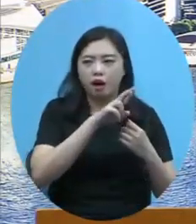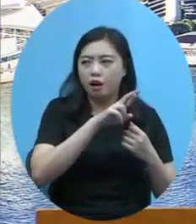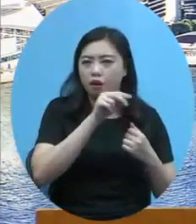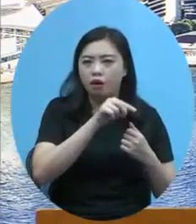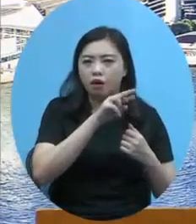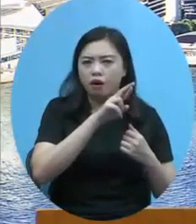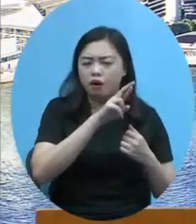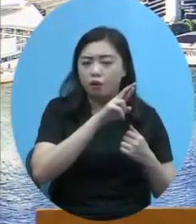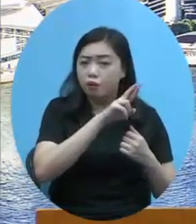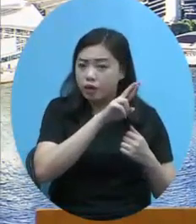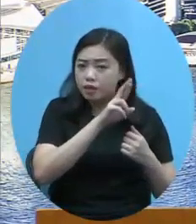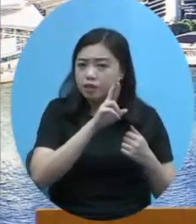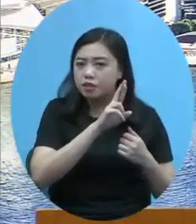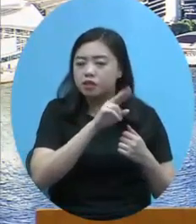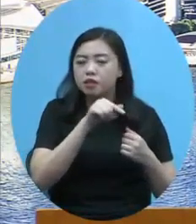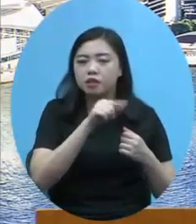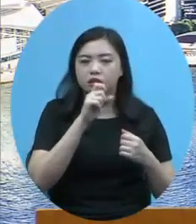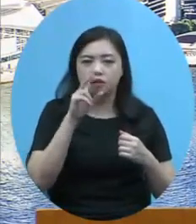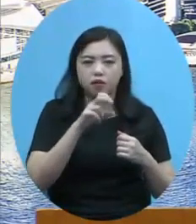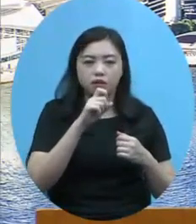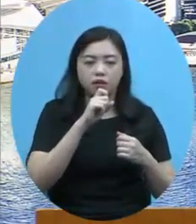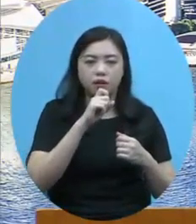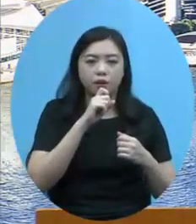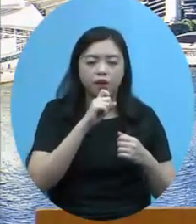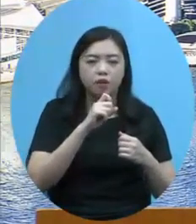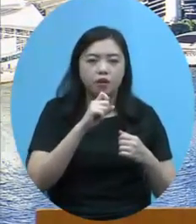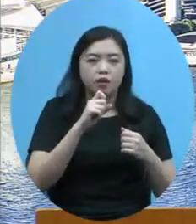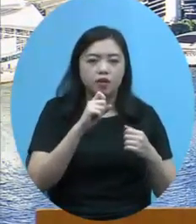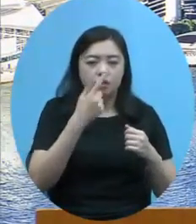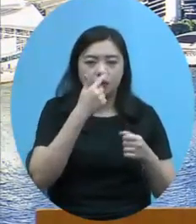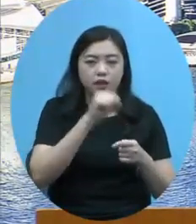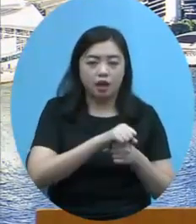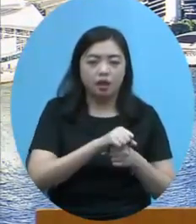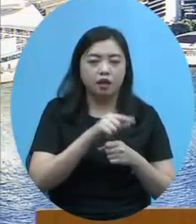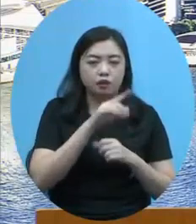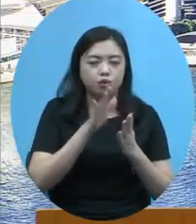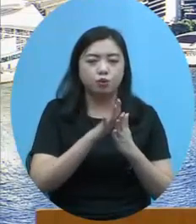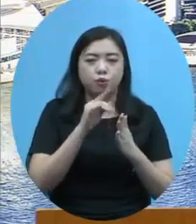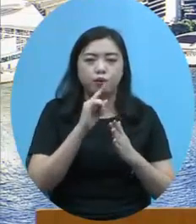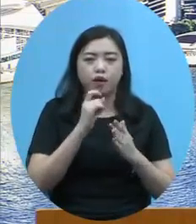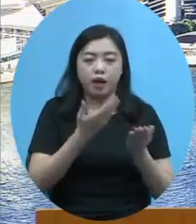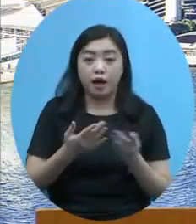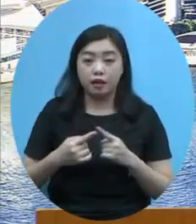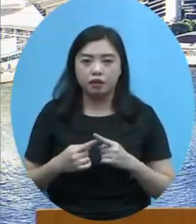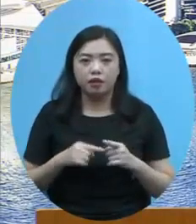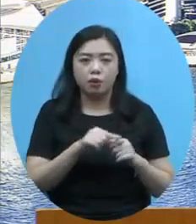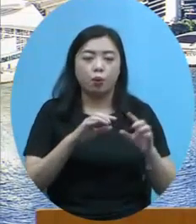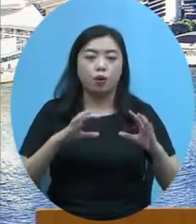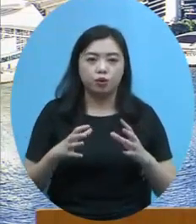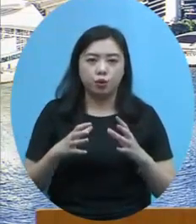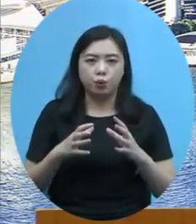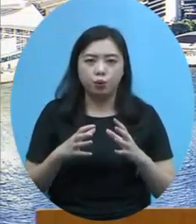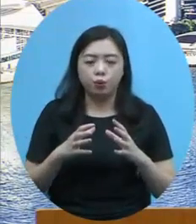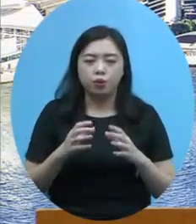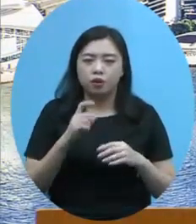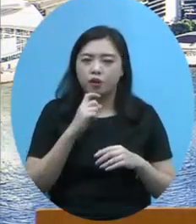啦。咁今日係新增咗3宗嘅個案，全部都係涉及顧客嘅。咁現時嚟講，這個群組咧總共係